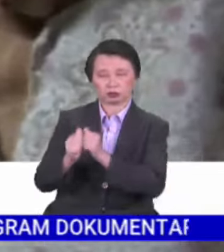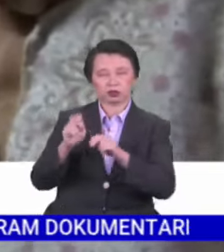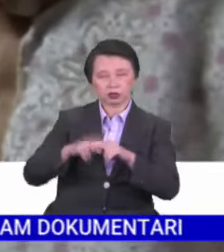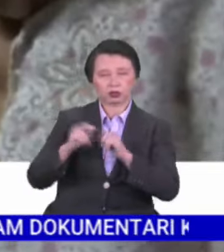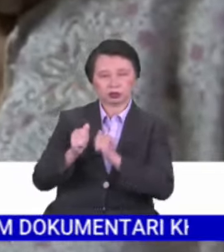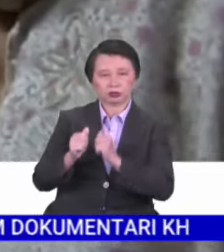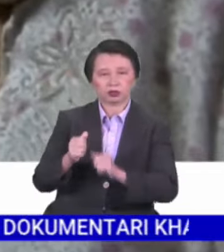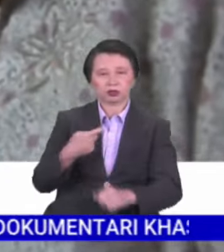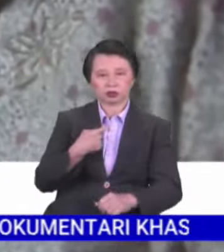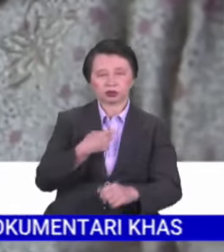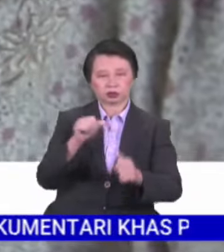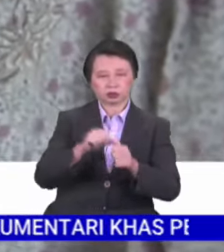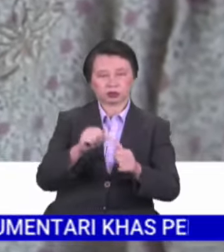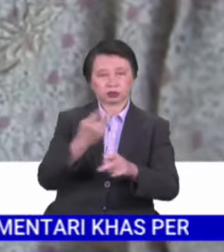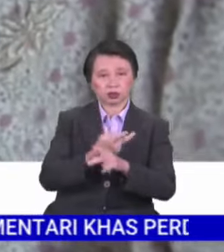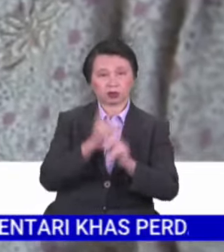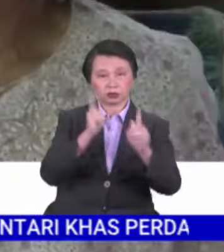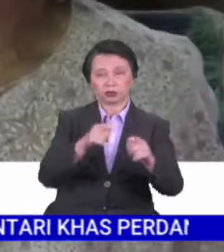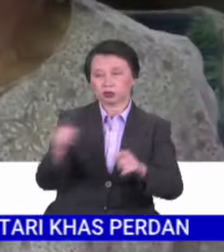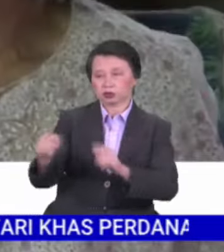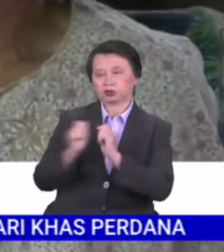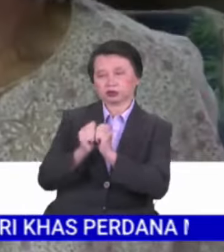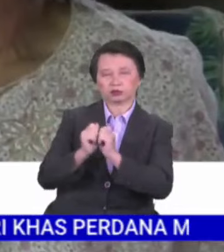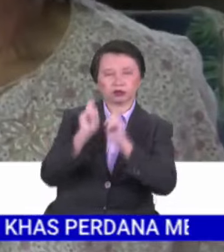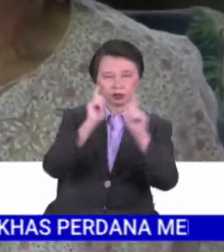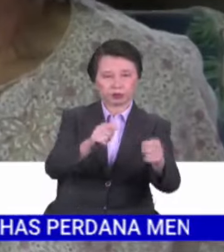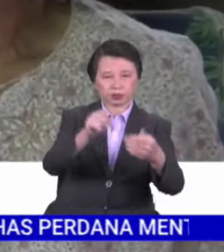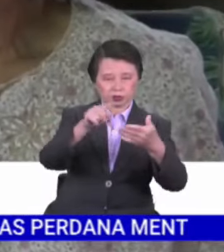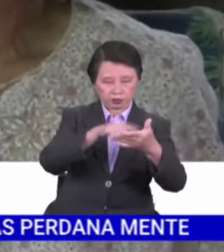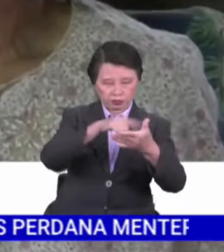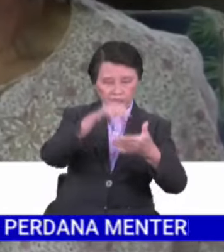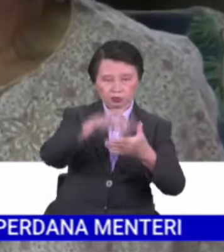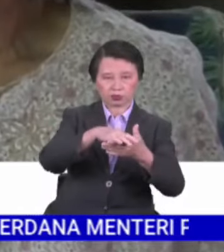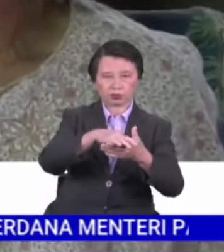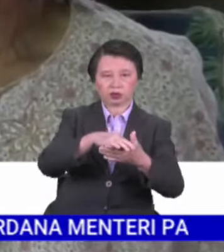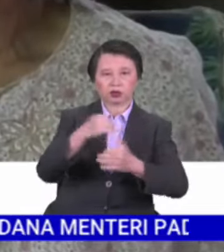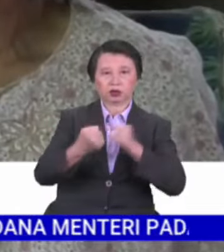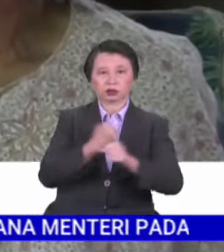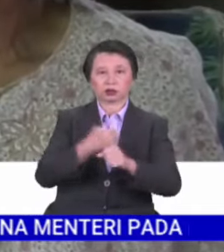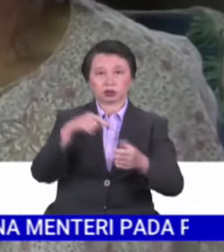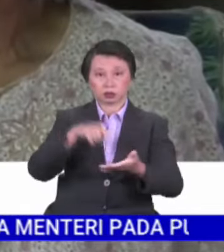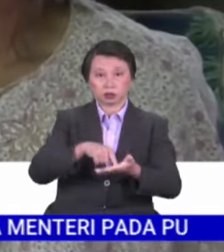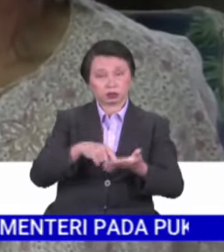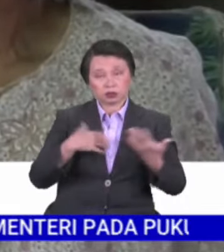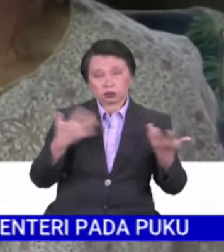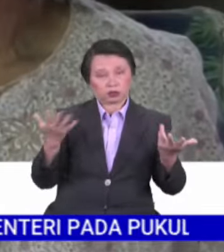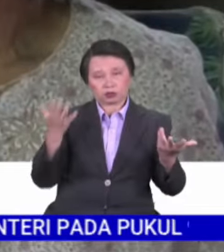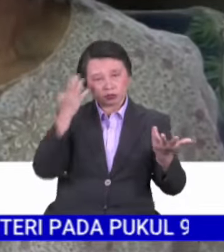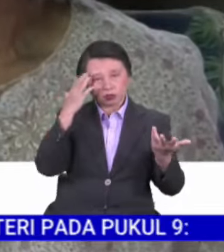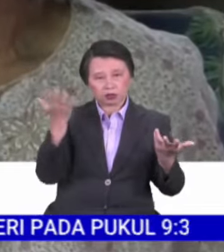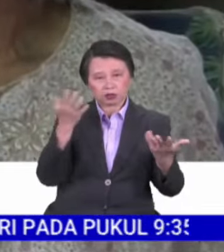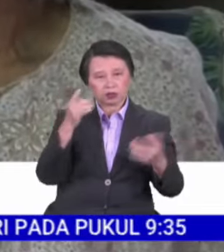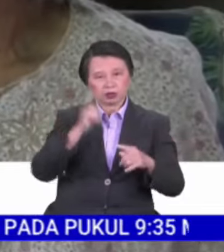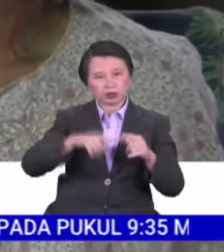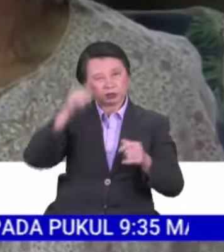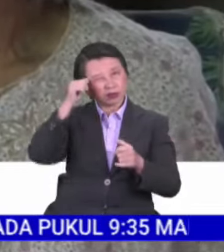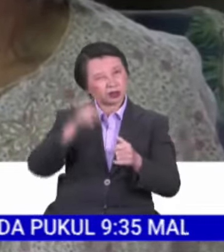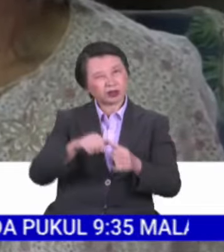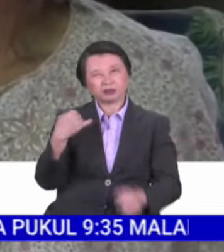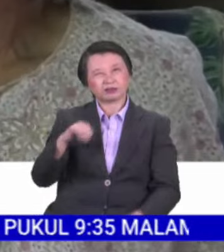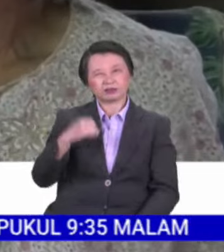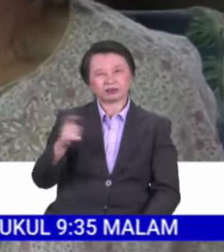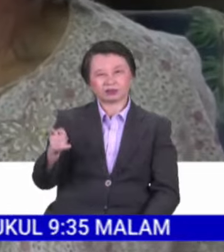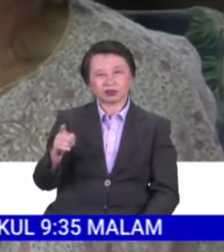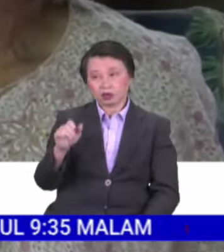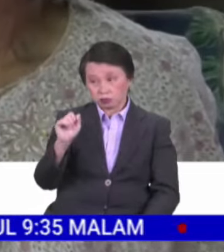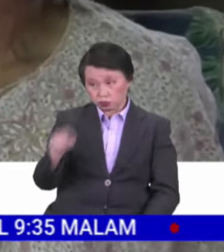Memang tetap kali mengundi dia pergi ke semua usaha tu je. Ni tahun ni tak tahu, dia tak sihat. Tak pun nak ingat dah.